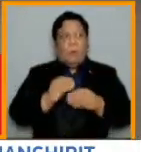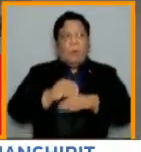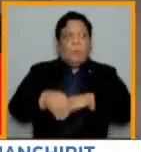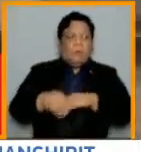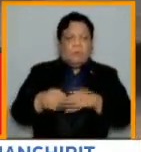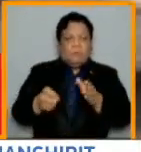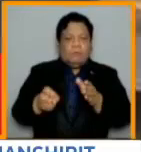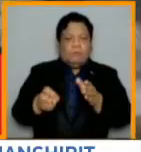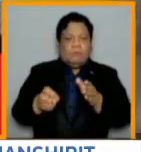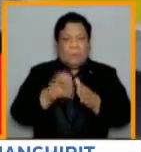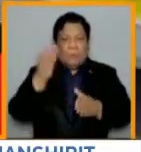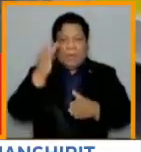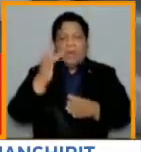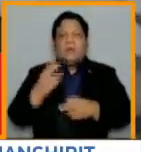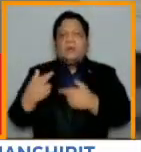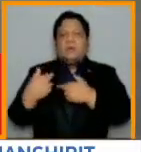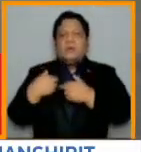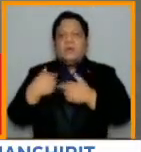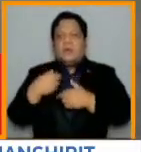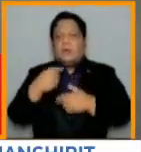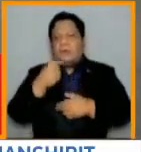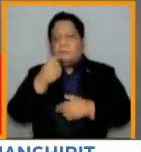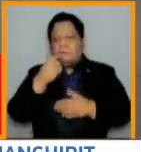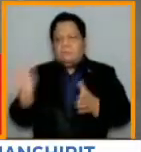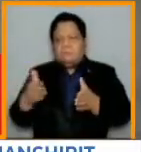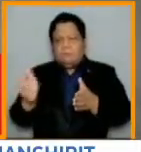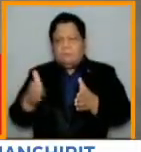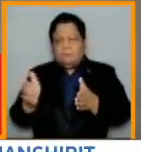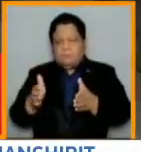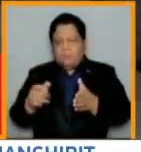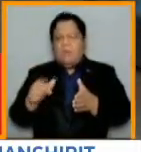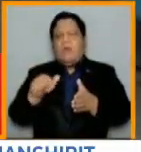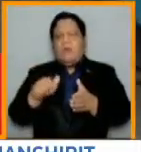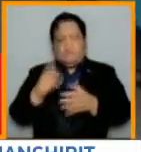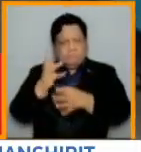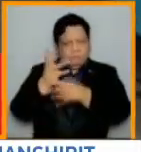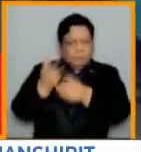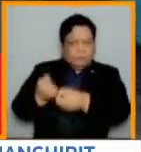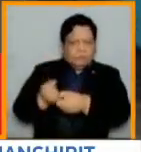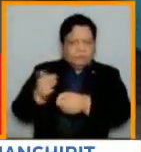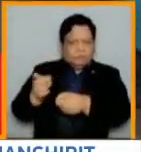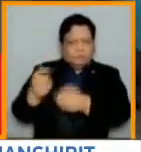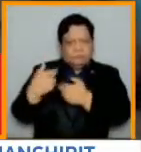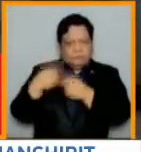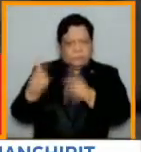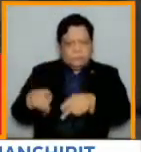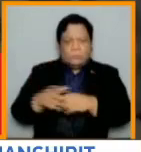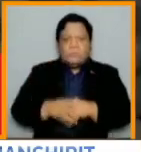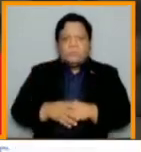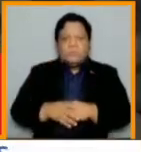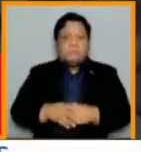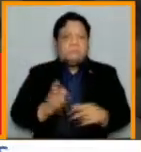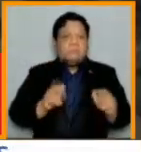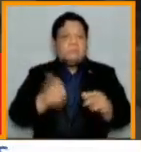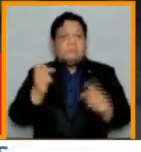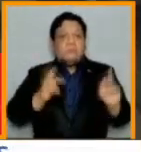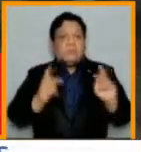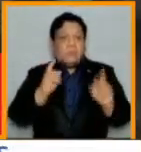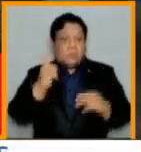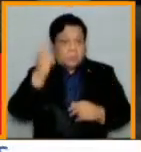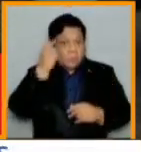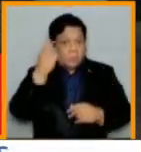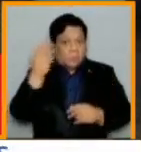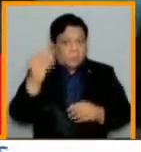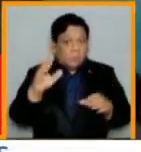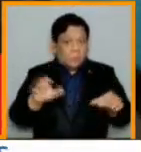ang nagpapasakay at nagtiwala siya sa bilang nito. Abala naman daw para sa ibang pasahero na papasok sa trabaho. Di kasi sila